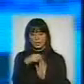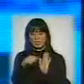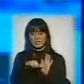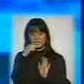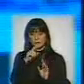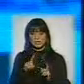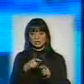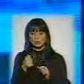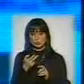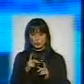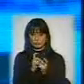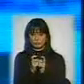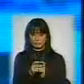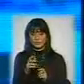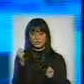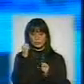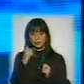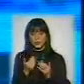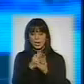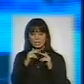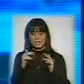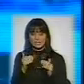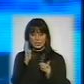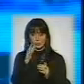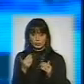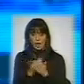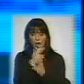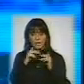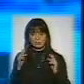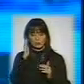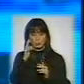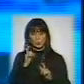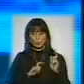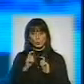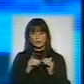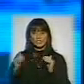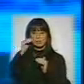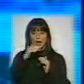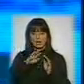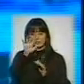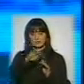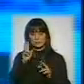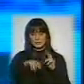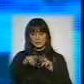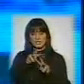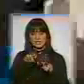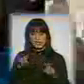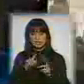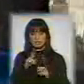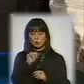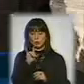2016 წლის ჯიუდოს გრან-პრის თბილისში სპორტის ახალი სასახლე უმასპინძლებს. Სასახლე, რომელიც უნივერსიტეტის მაღლივ კორპუსთან შენდება, სამინისტროს და